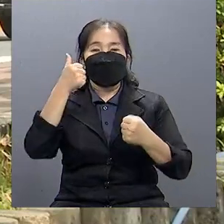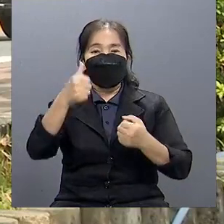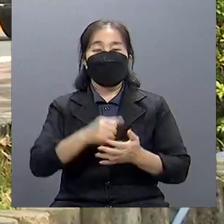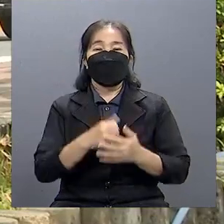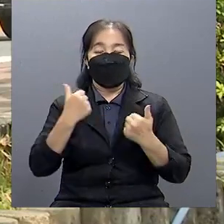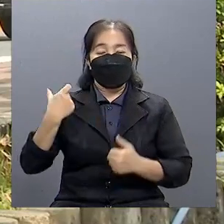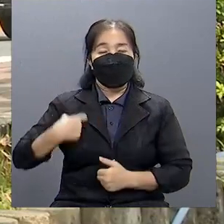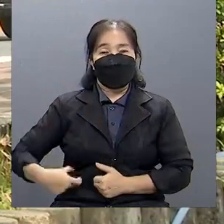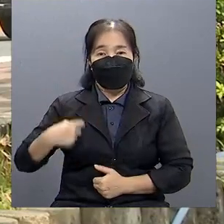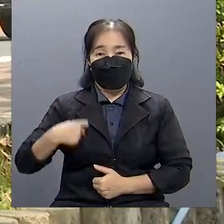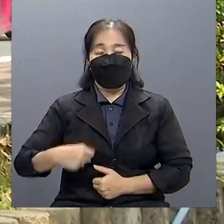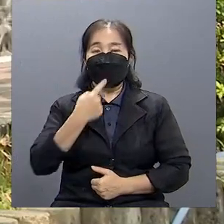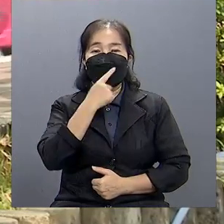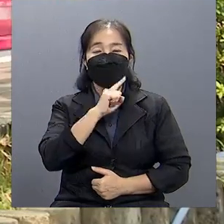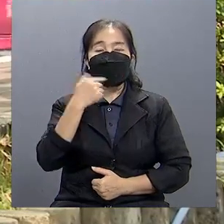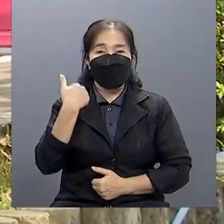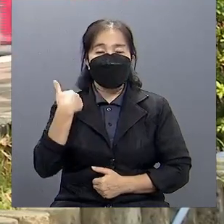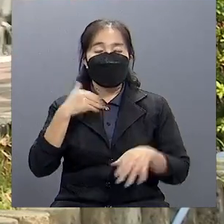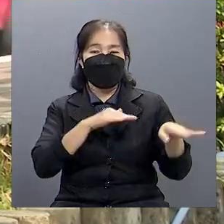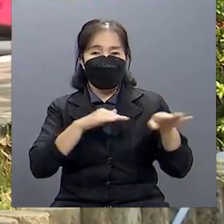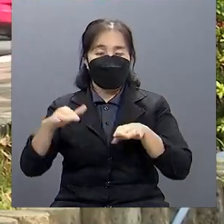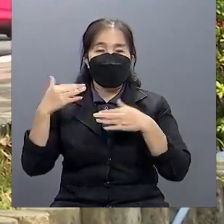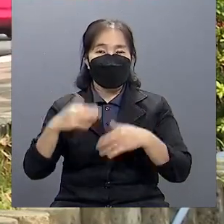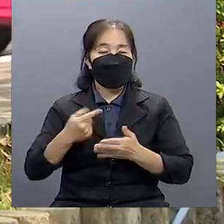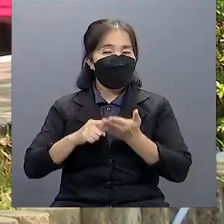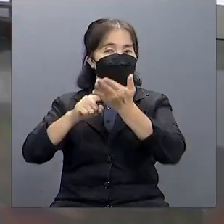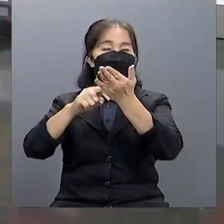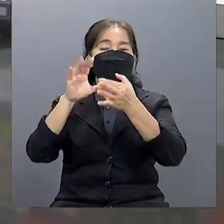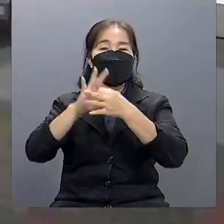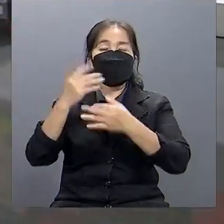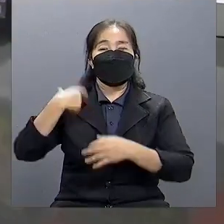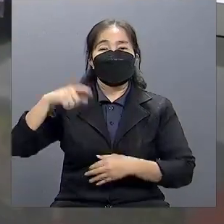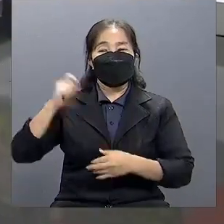ามีการจะเตรียมที่จะยื่นต่อสู้ในชั้นฎีกาต่อเช่นเดียวกันค่ะ ค่ะขอบคุณค่ะ